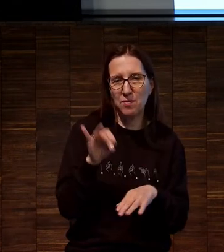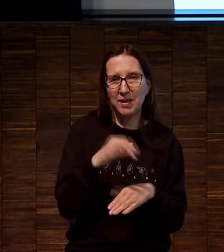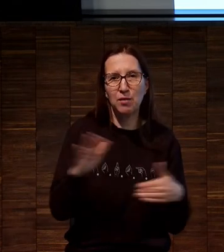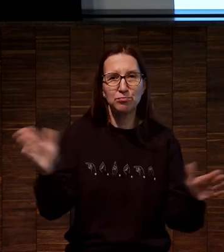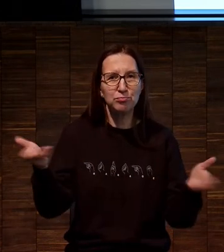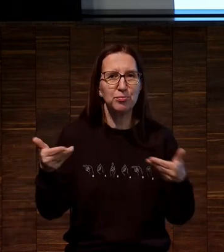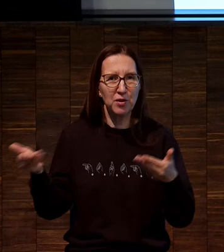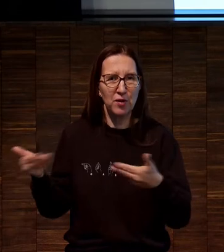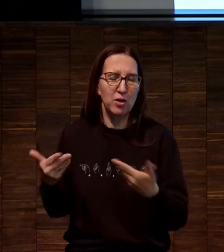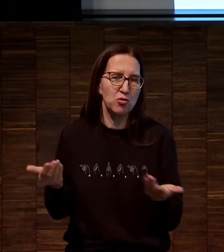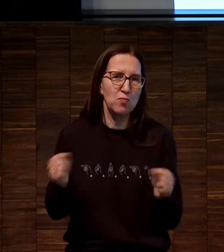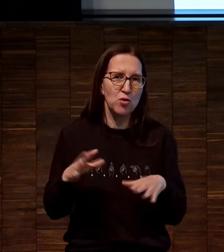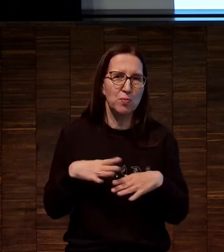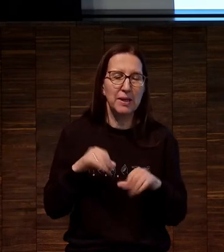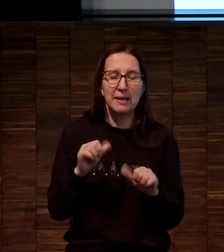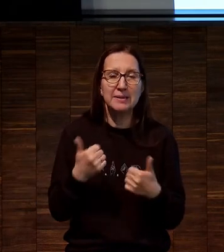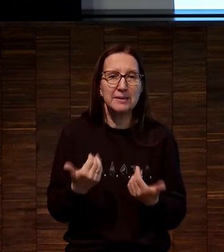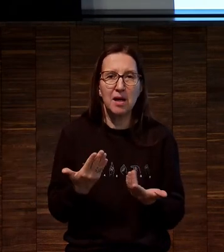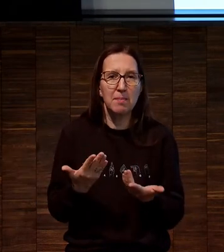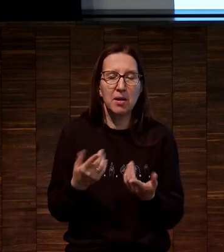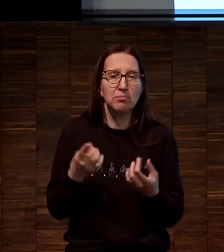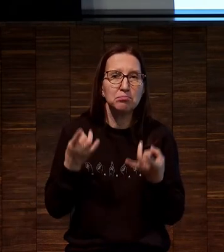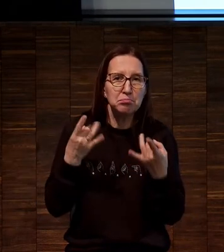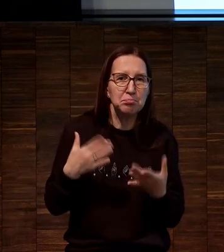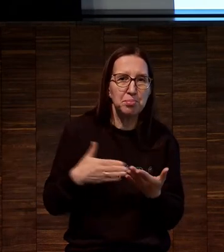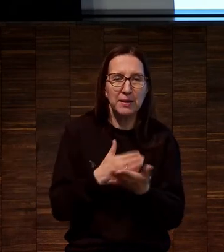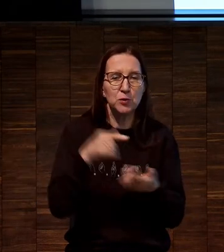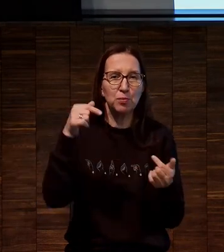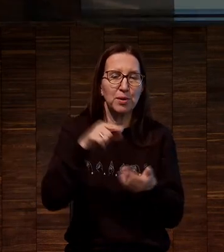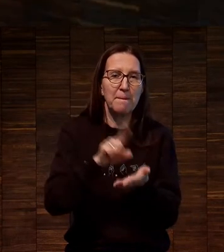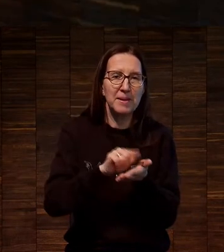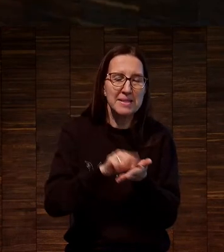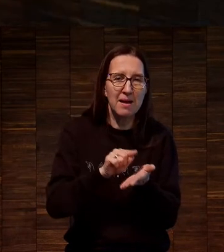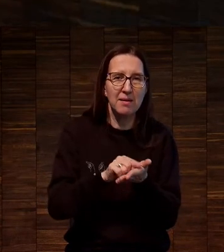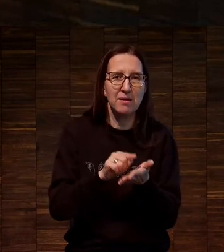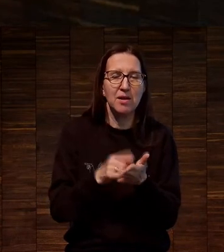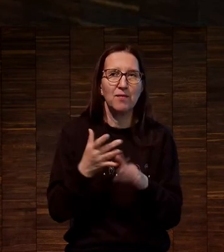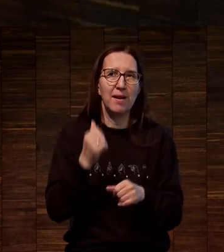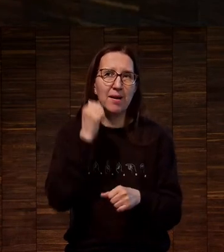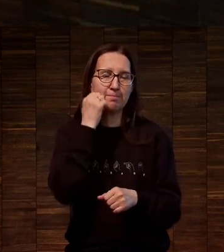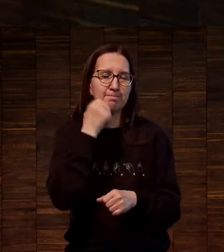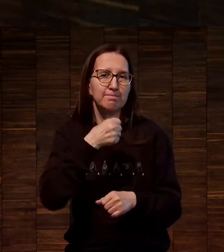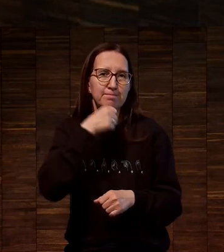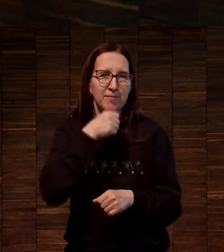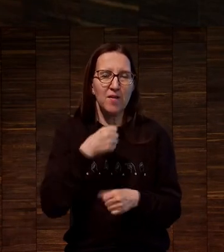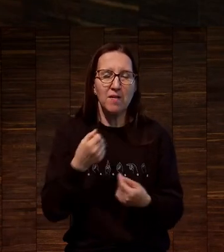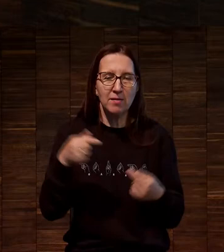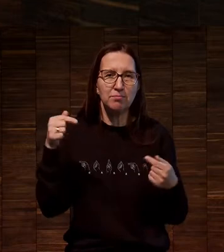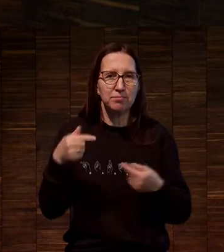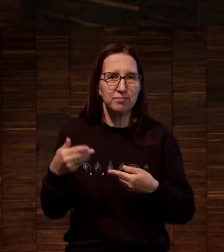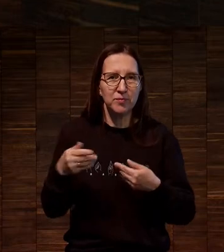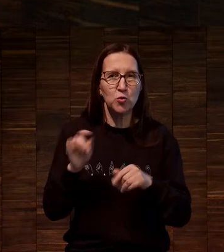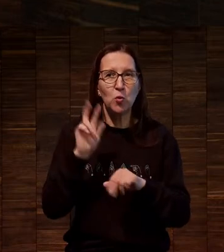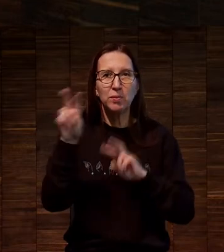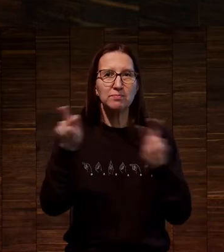привлечь какие-то делать самый простой маршрут для пенсионеров, для третьего возраста. Mm-hmm. Вот, потому